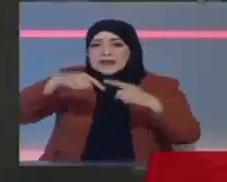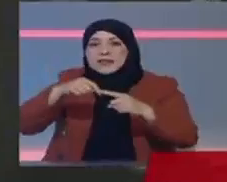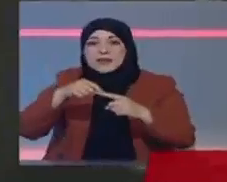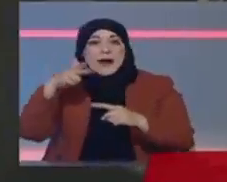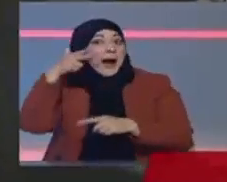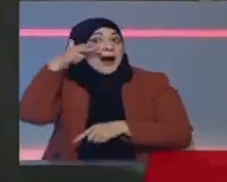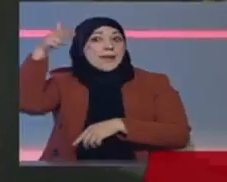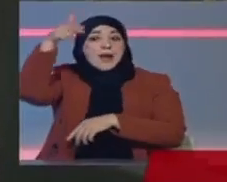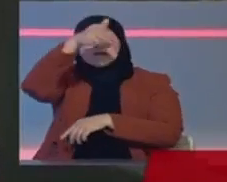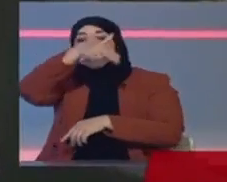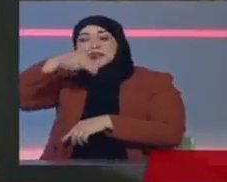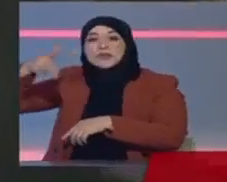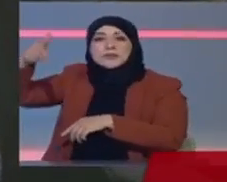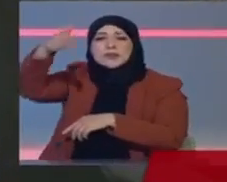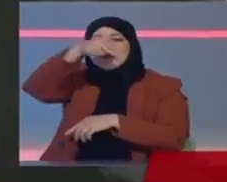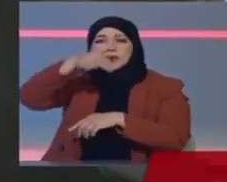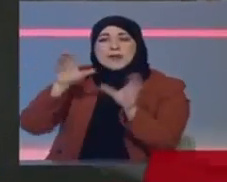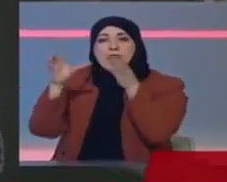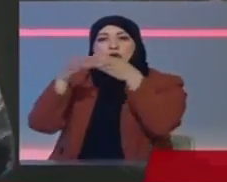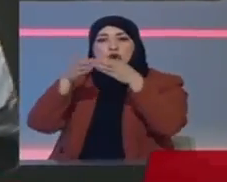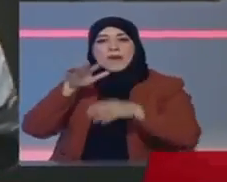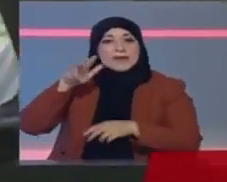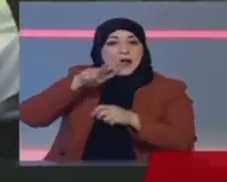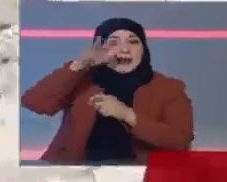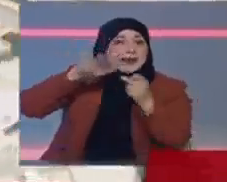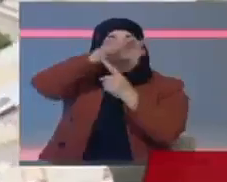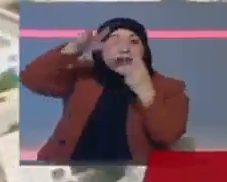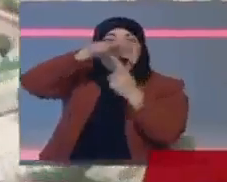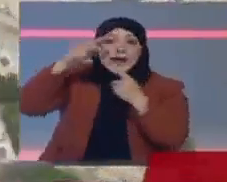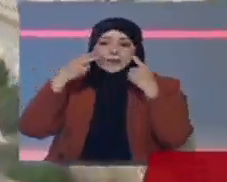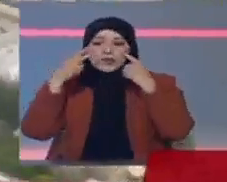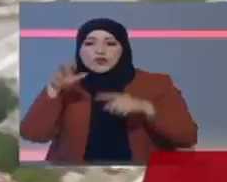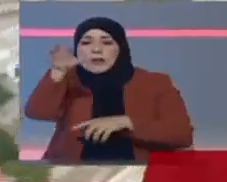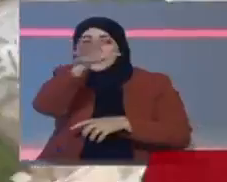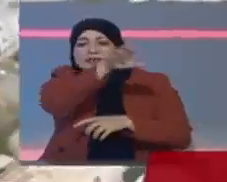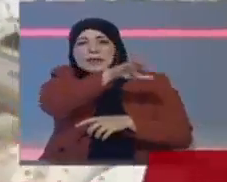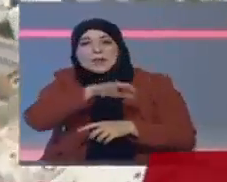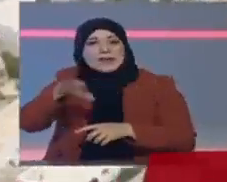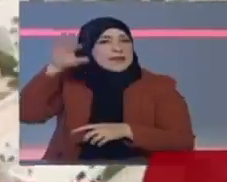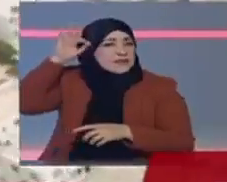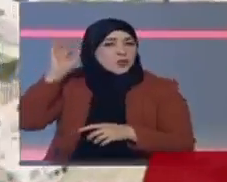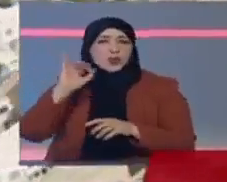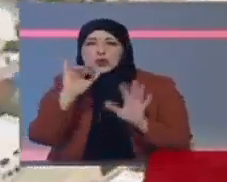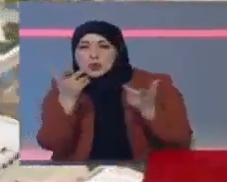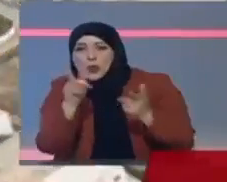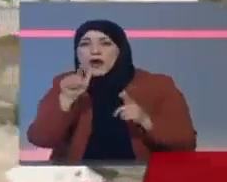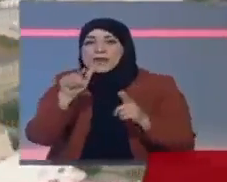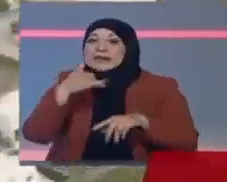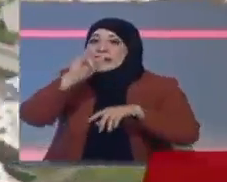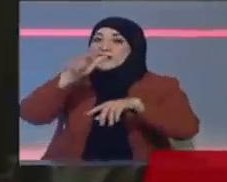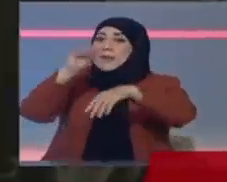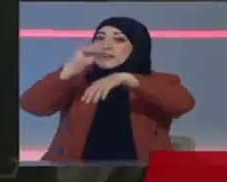ترصد معاكم طائر مسحا كليا لكافه المرافق والاحياء صافرات الانذار